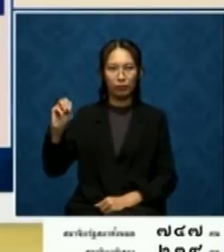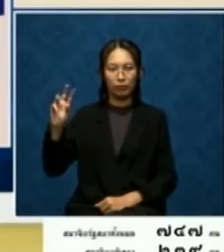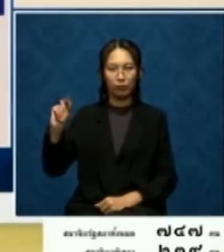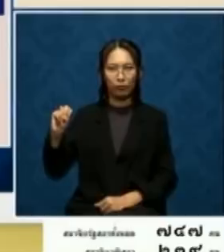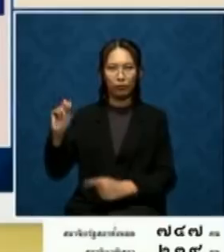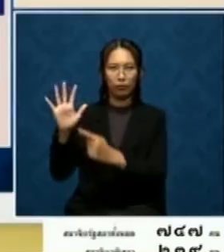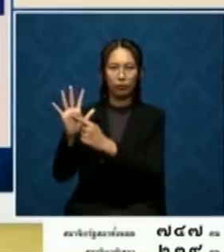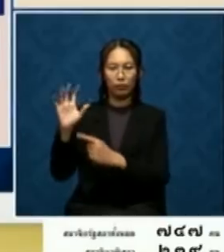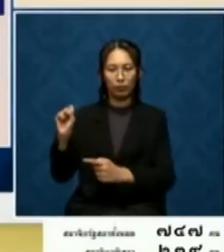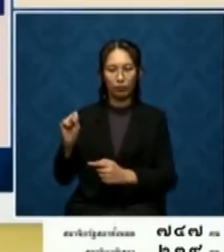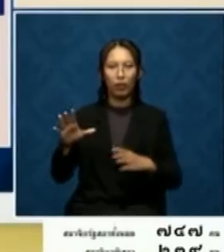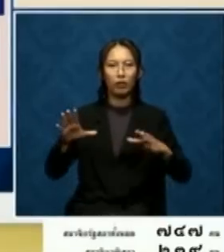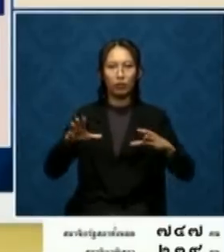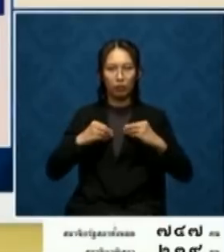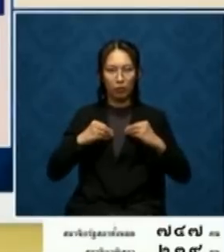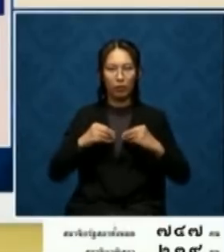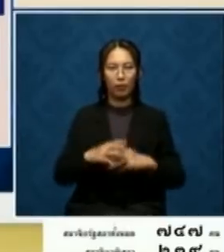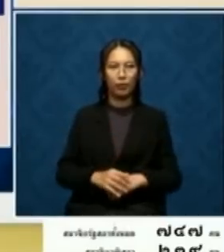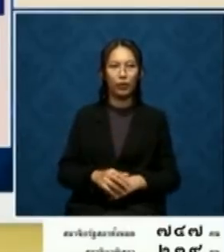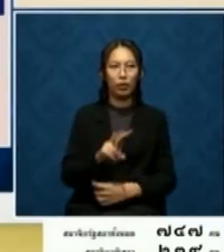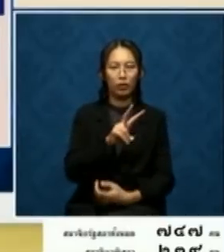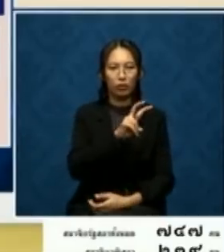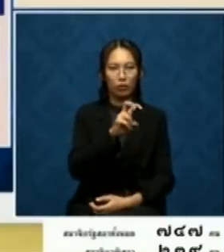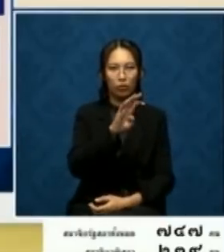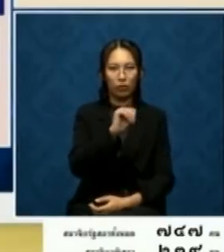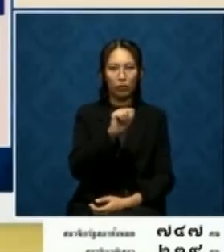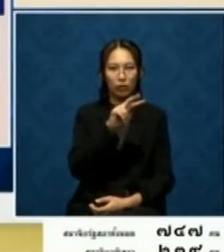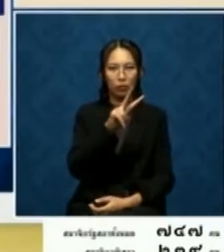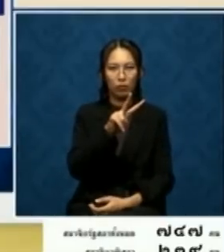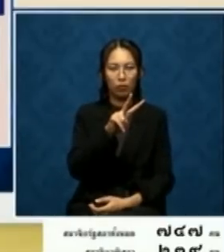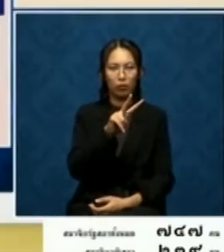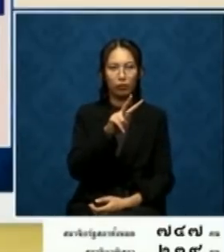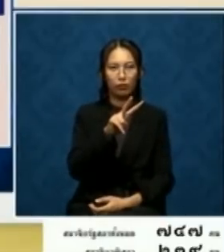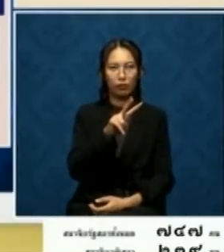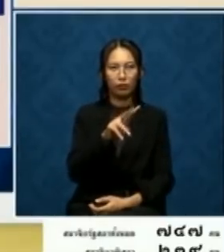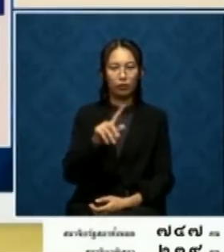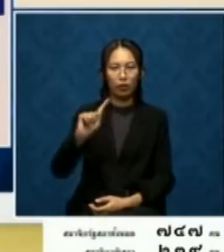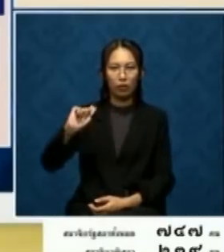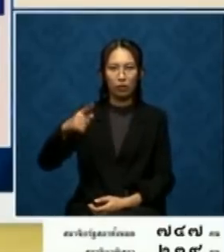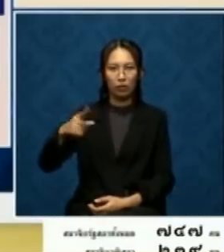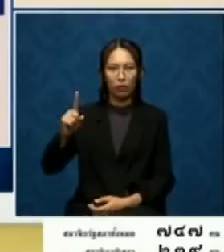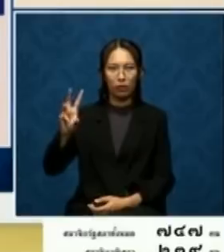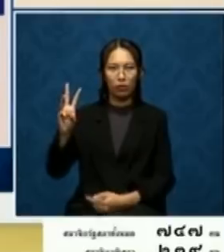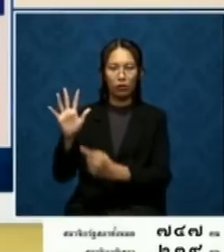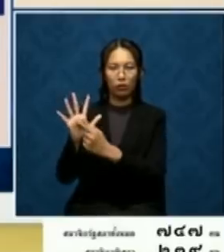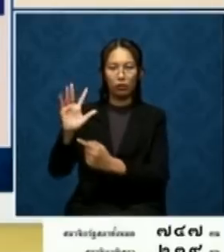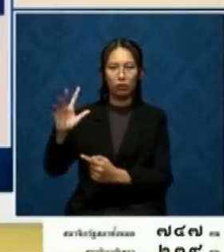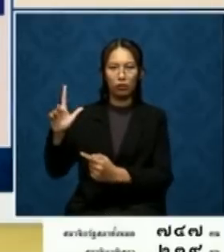รษฐกิจเนี่ยอย่างที่บอกครับตั้งแต่ตอนช่วงเช้าอาจารย์คมสันบอกว่าจริงๆเศรษฐกิจมันไม่ได้แย่แต่ว่